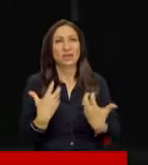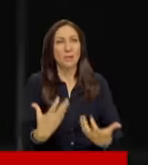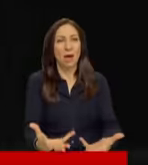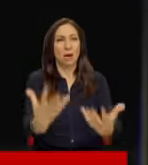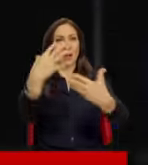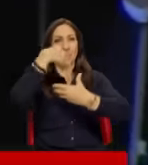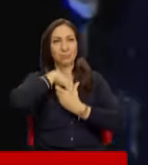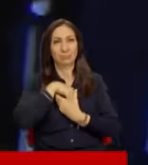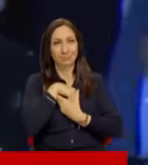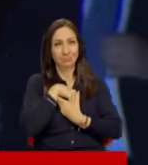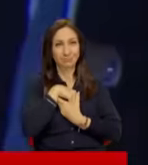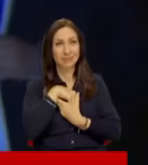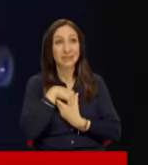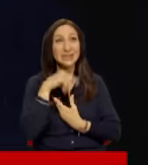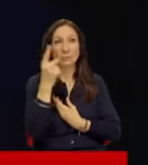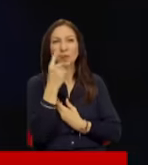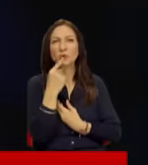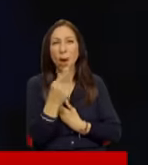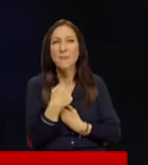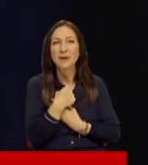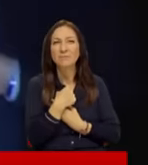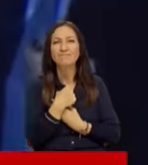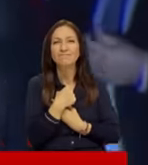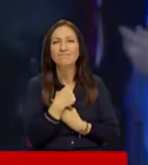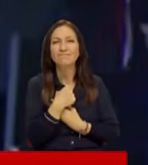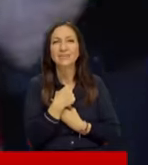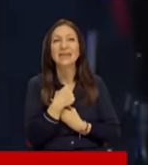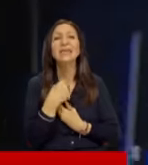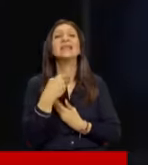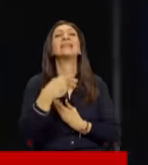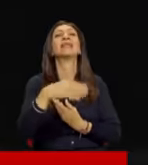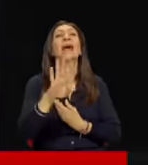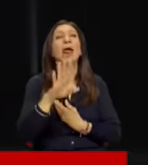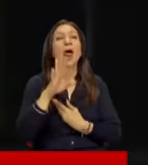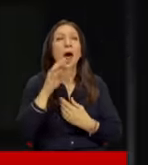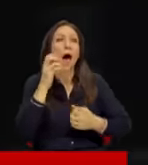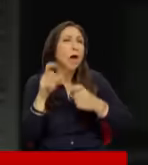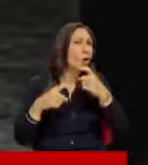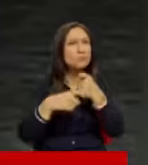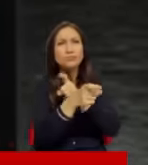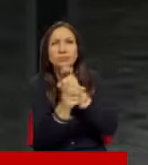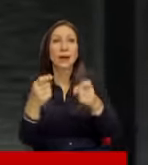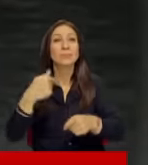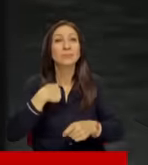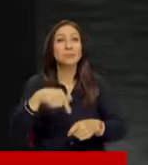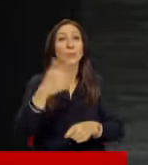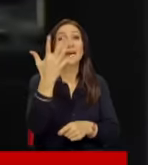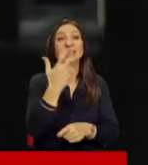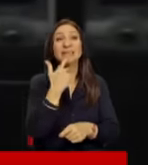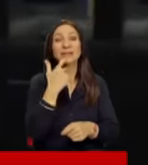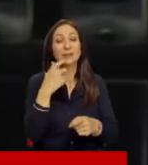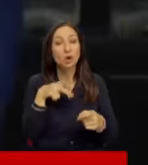aldım. Size bir şey söyleyeyim mi? Değil atom karınca, bizi bu 5